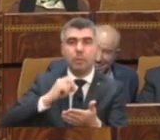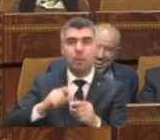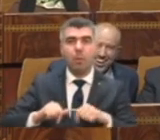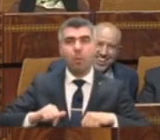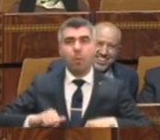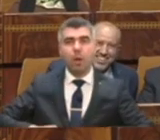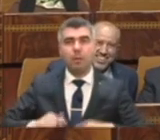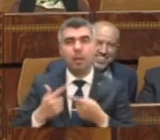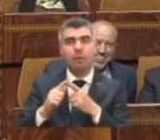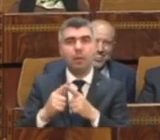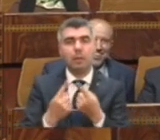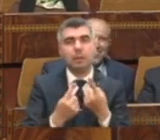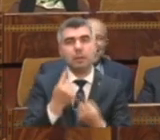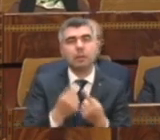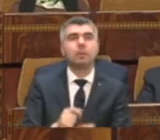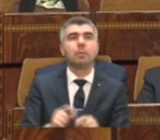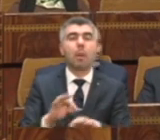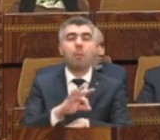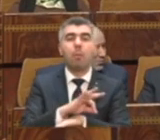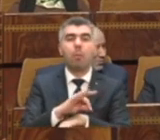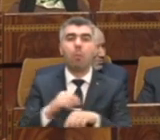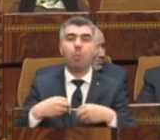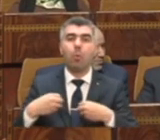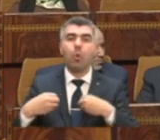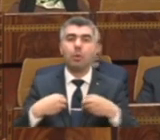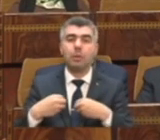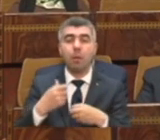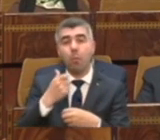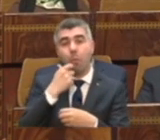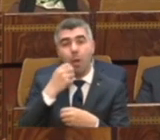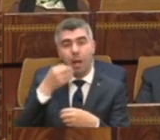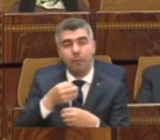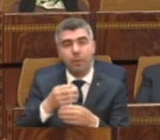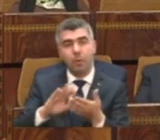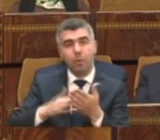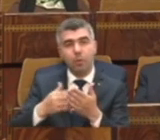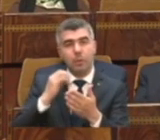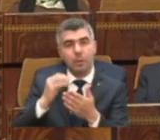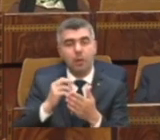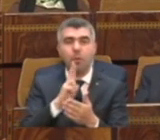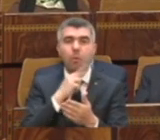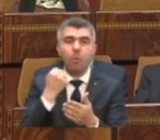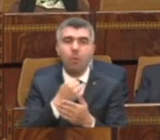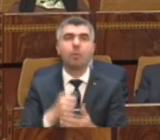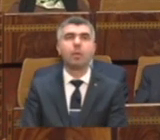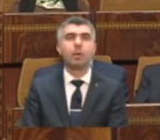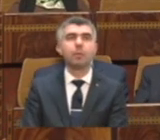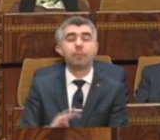والتي رفض بعضها المدير العام للمحافظة العقارية في تعدي صارخ للحكومة.